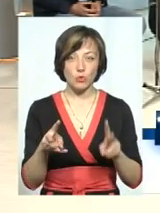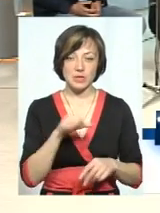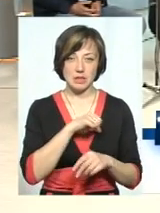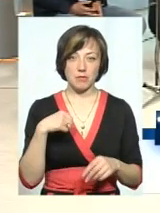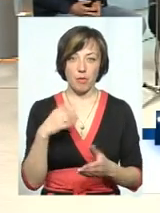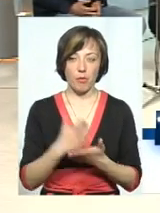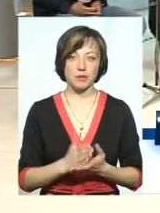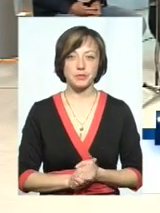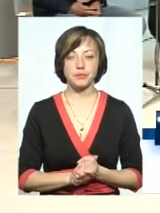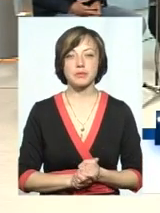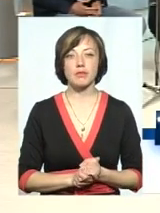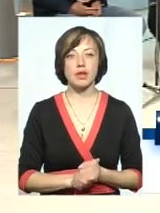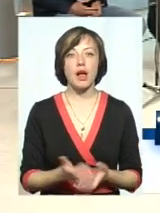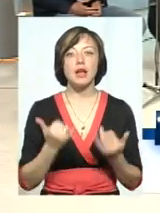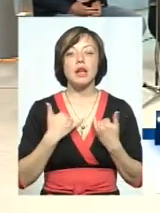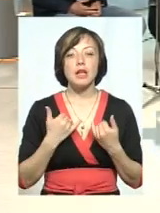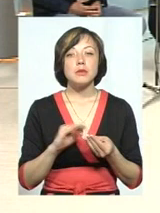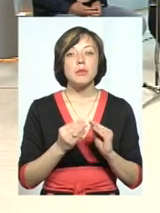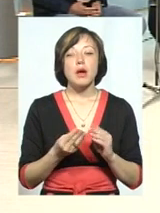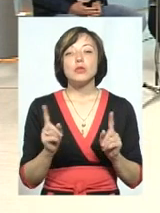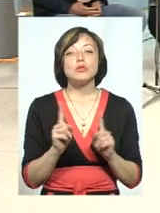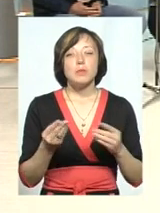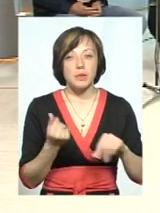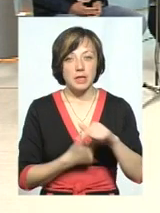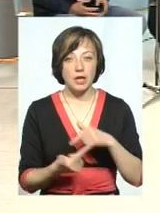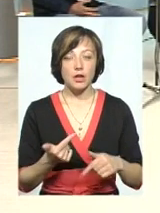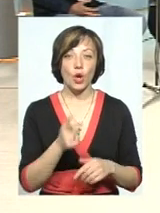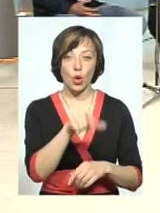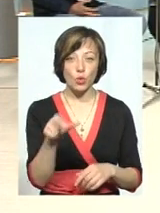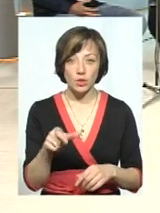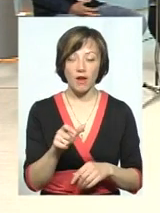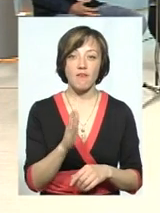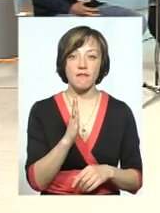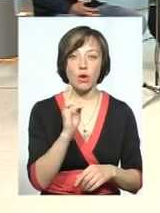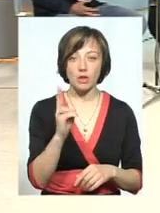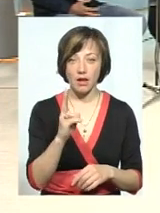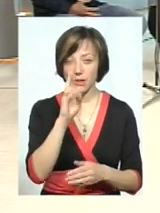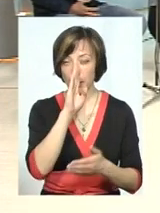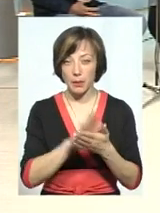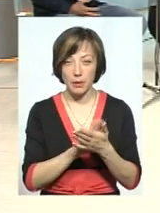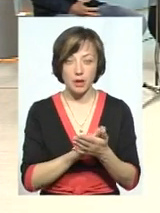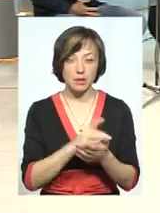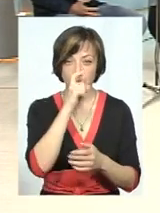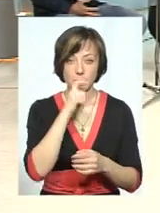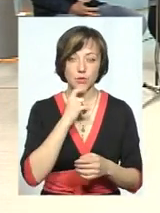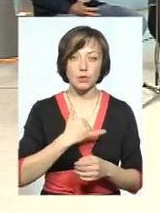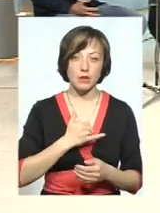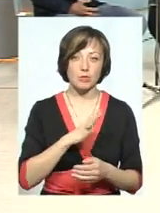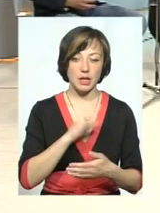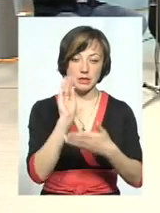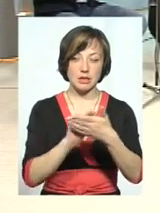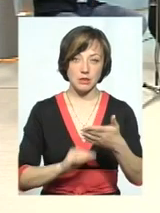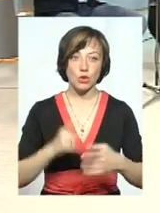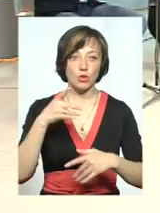полягає. Для нас проблема ще в бізнесі в чому? Якщо люди будуть використовувати ВКонтакт через анонімайзери, ми також не будемо розуміти. Тобто в нас була якась статистика.